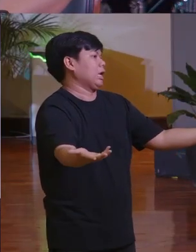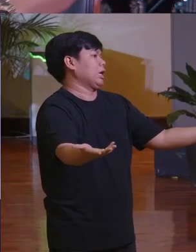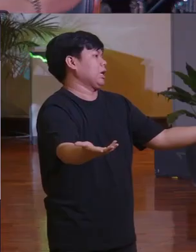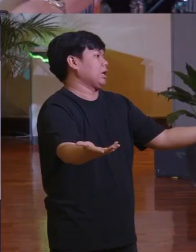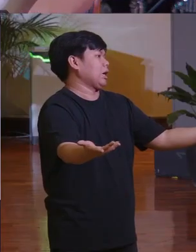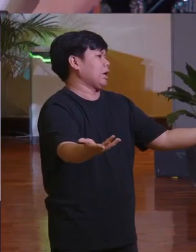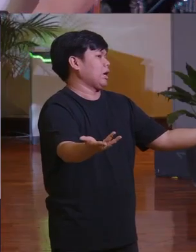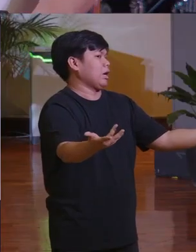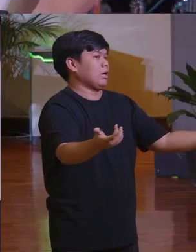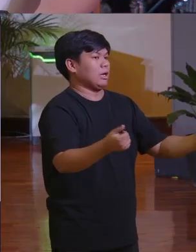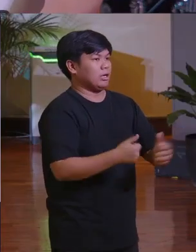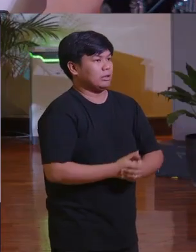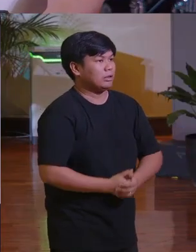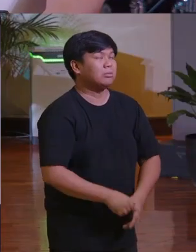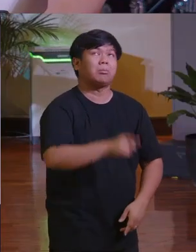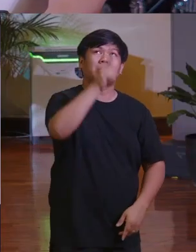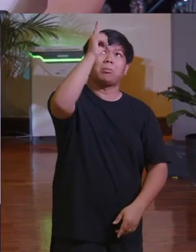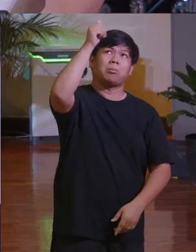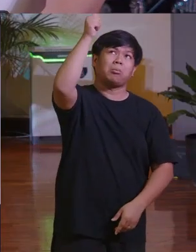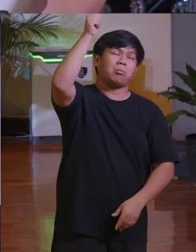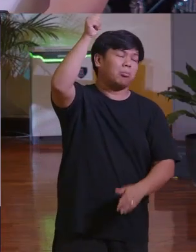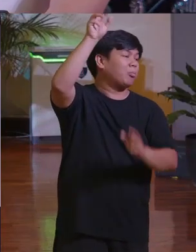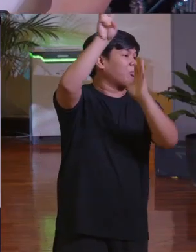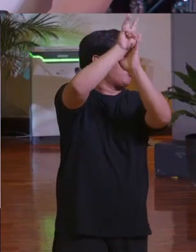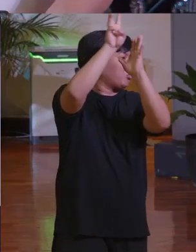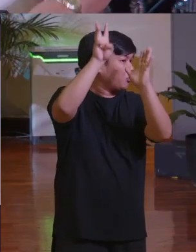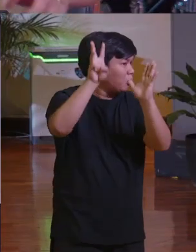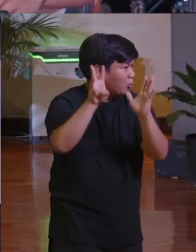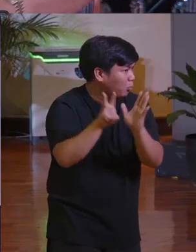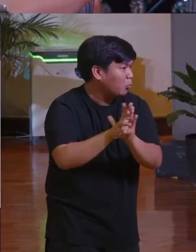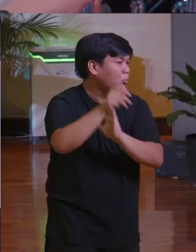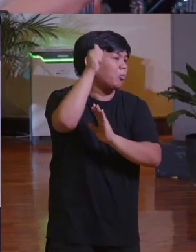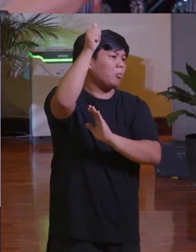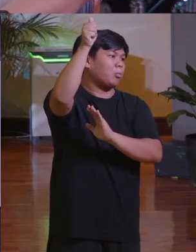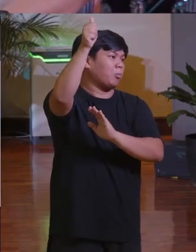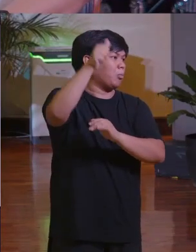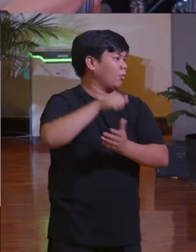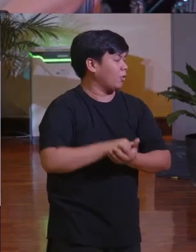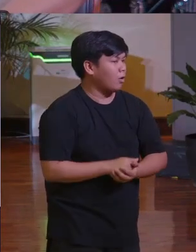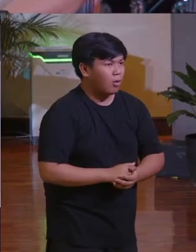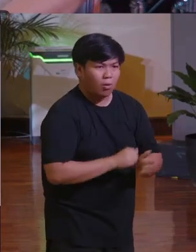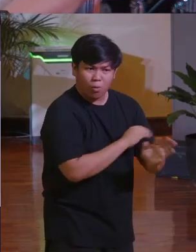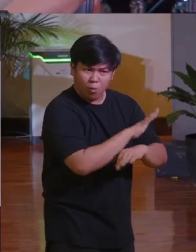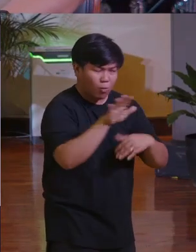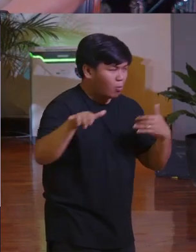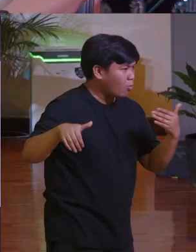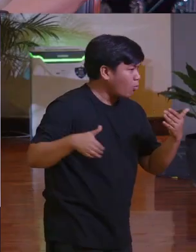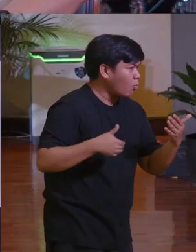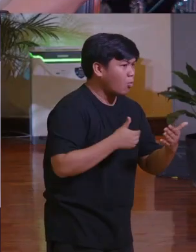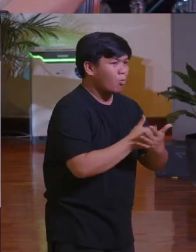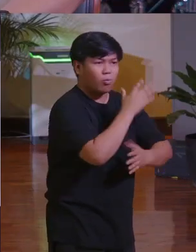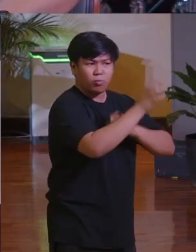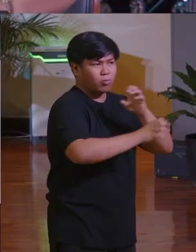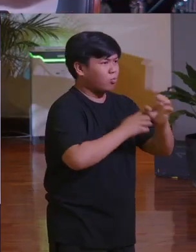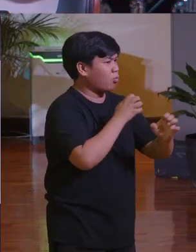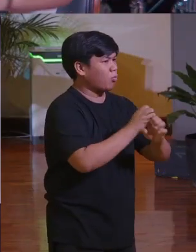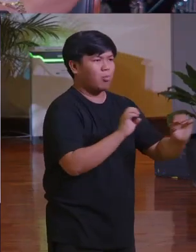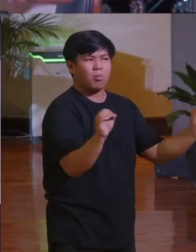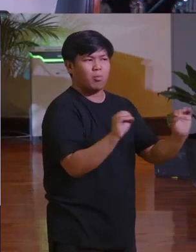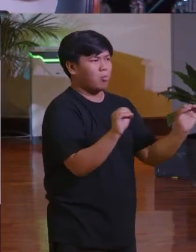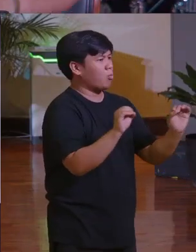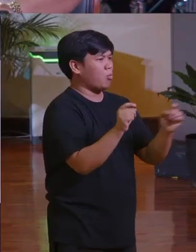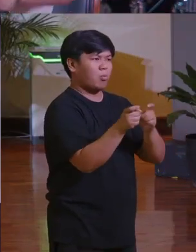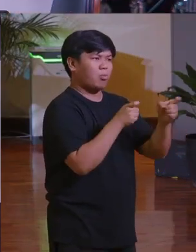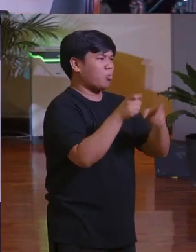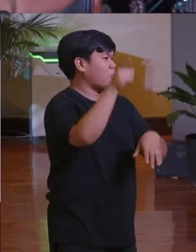And he does according to his will among the host of heaven and among the inhabitants of the earth. And none